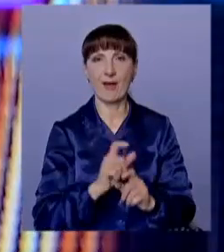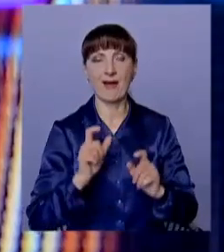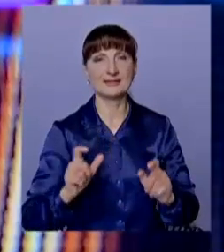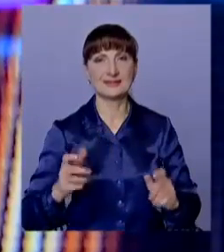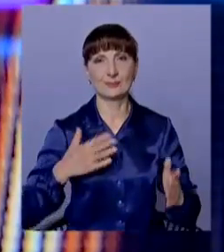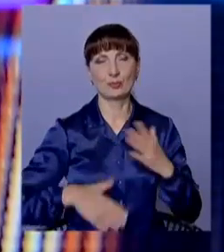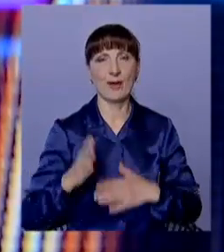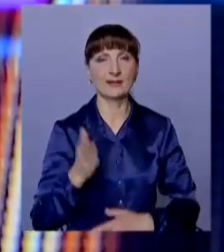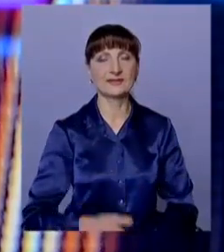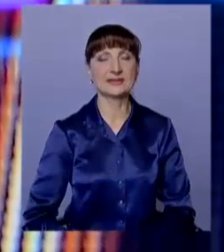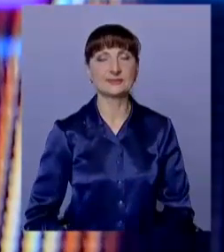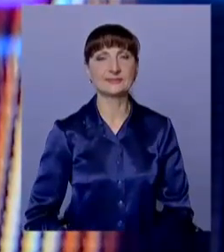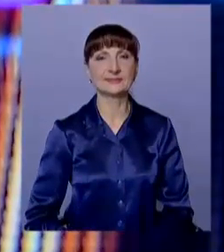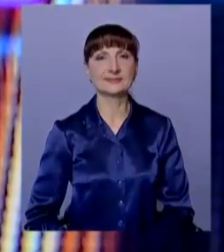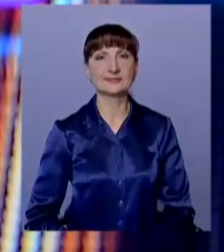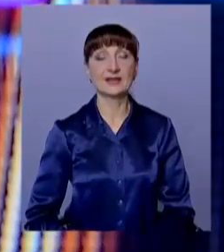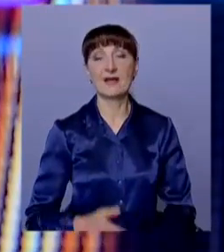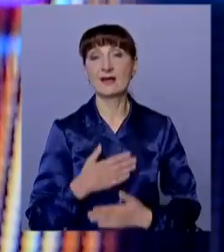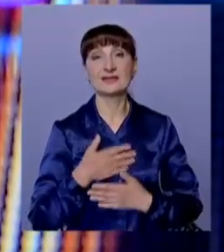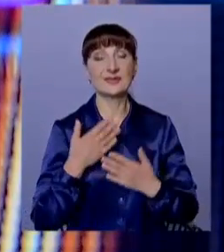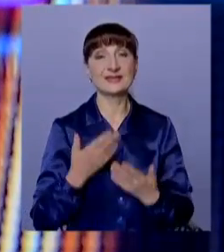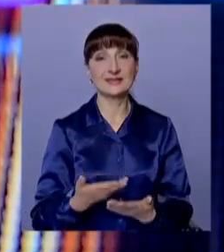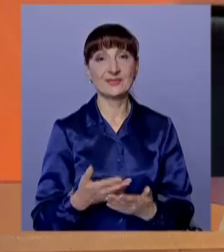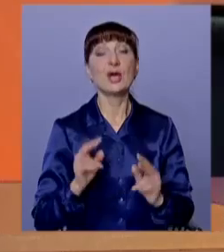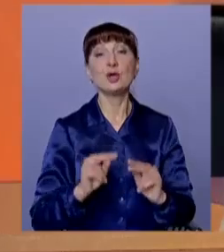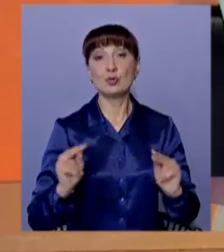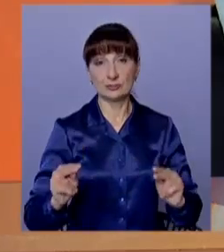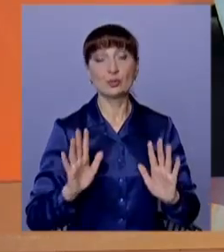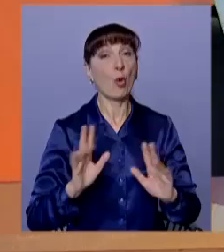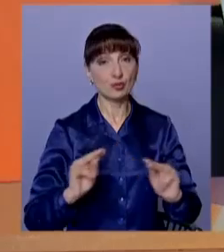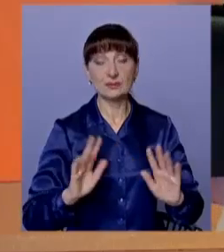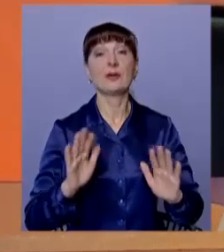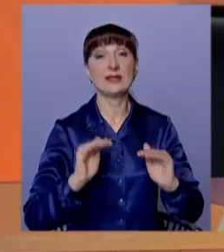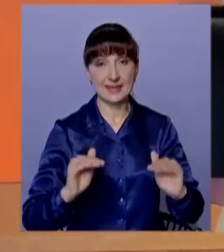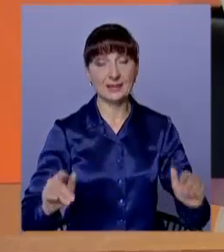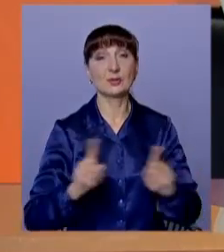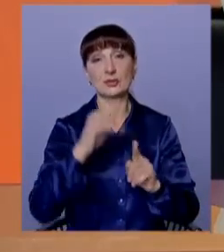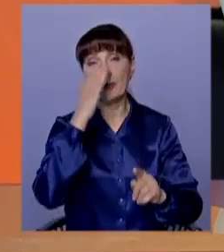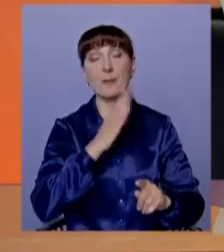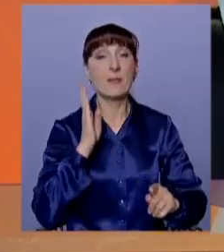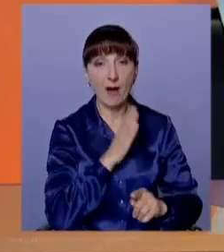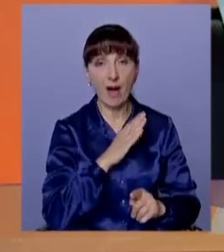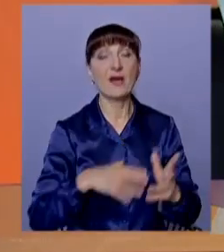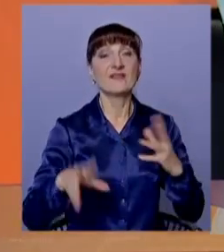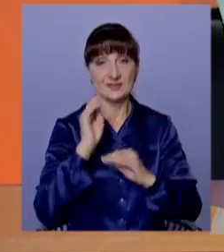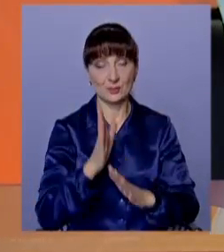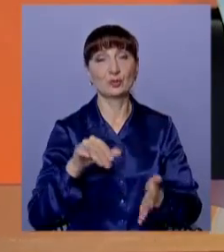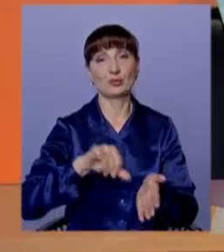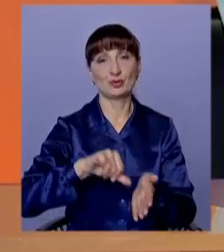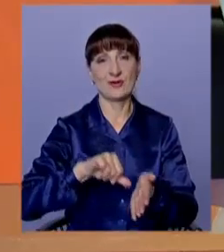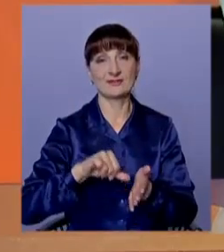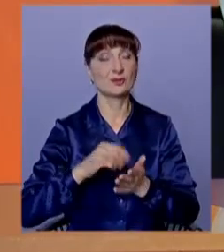этому событию. Очень даже, да, порадуемся. Спасибо. И учащиеся тоже, не только учительский корпус, и родители, и учащиеся, думаю,